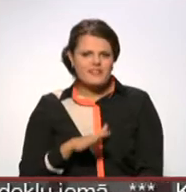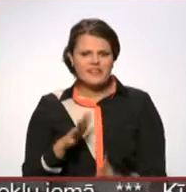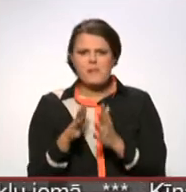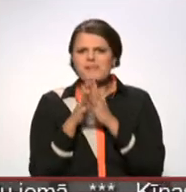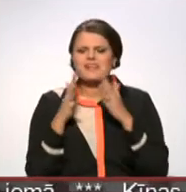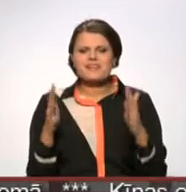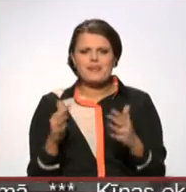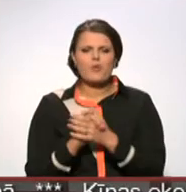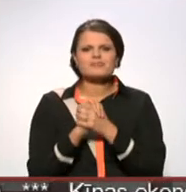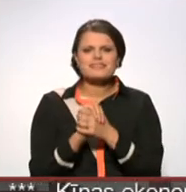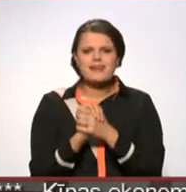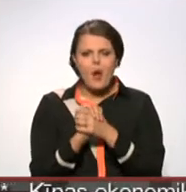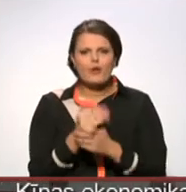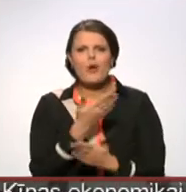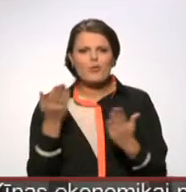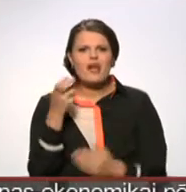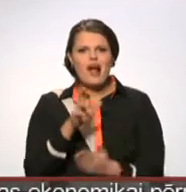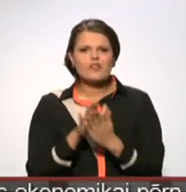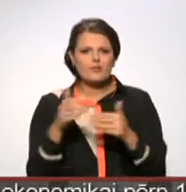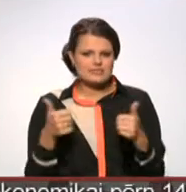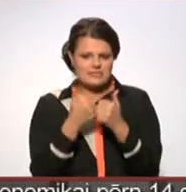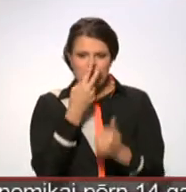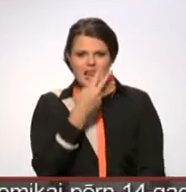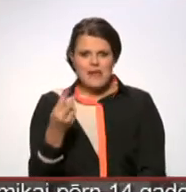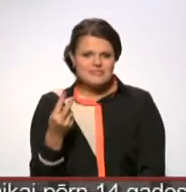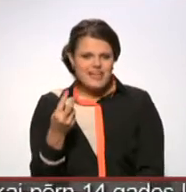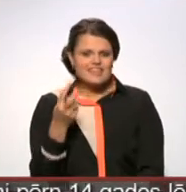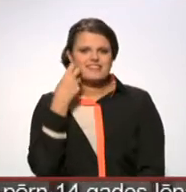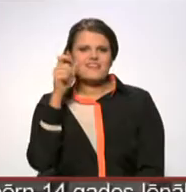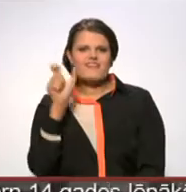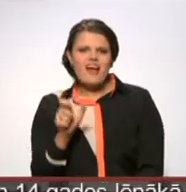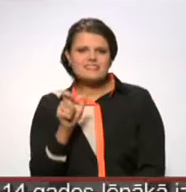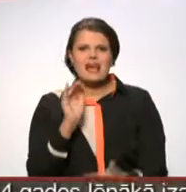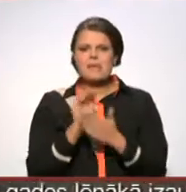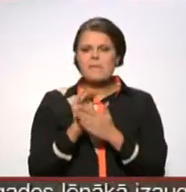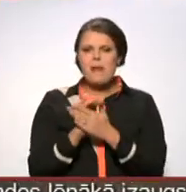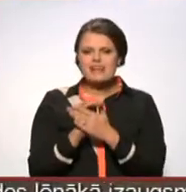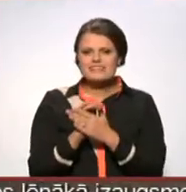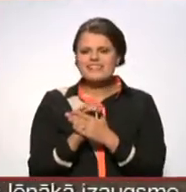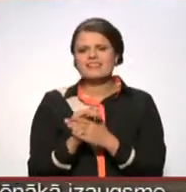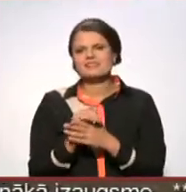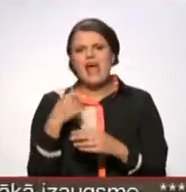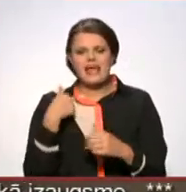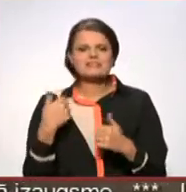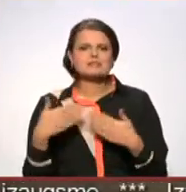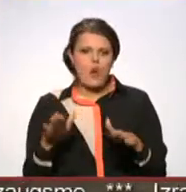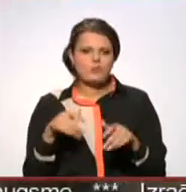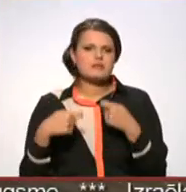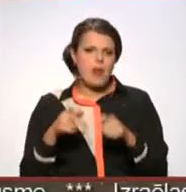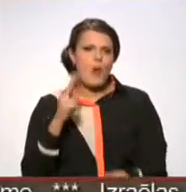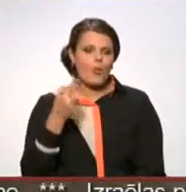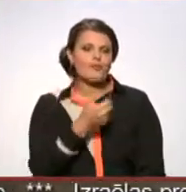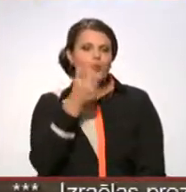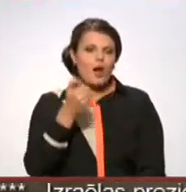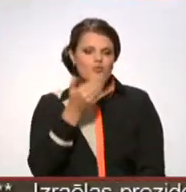daudz draugi, kuri atnāk spēlēm skatīties, vecāki, paziņas. Es spēlēju otro gadu jau, pagājušajā